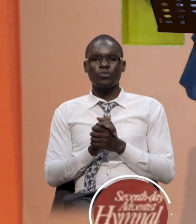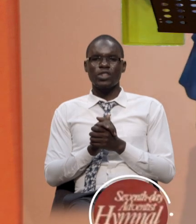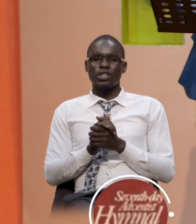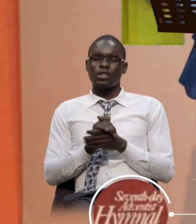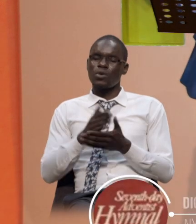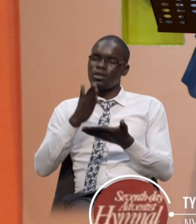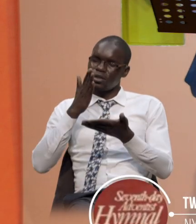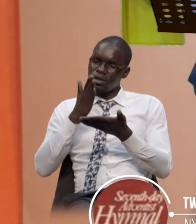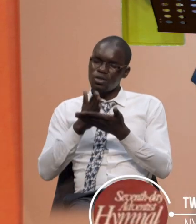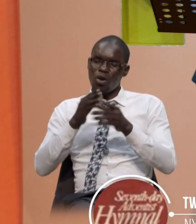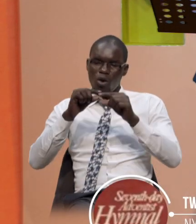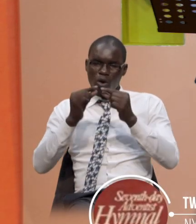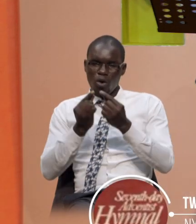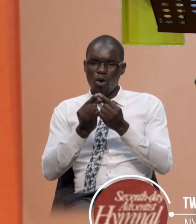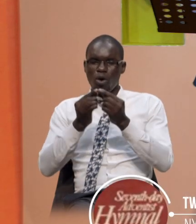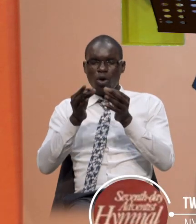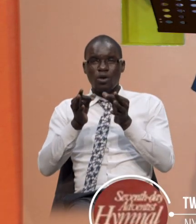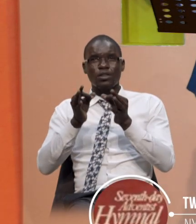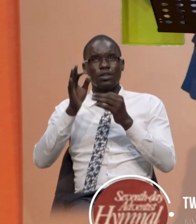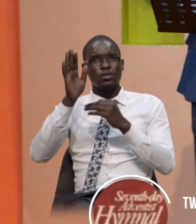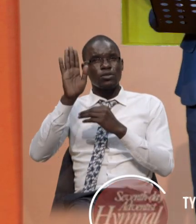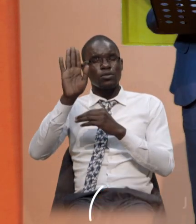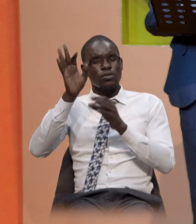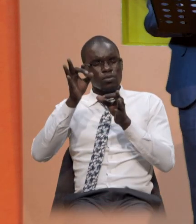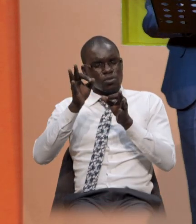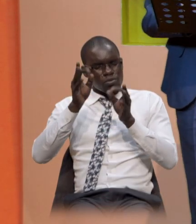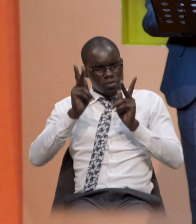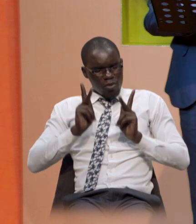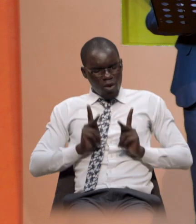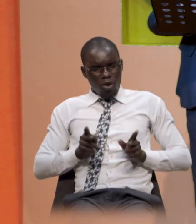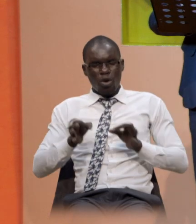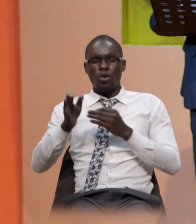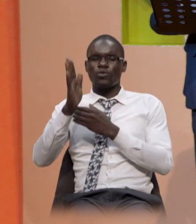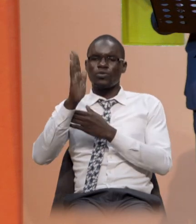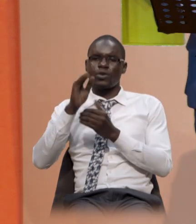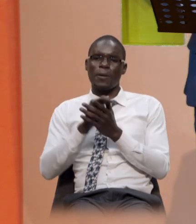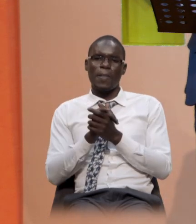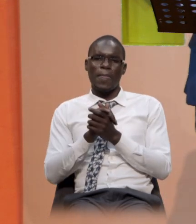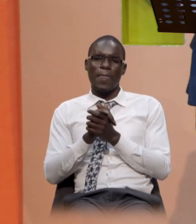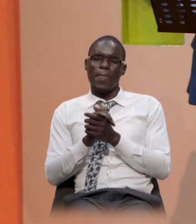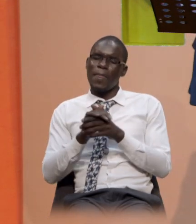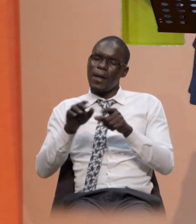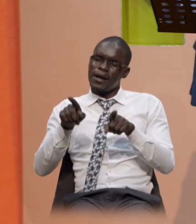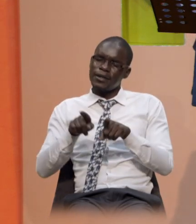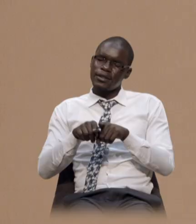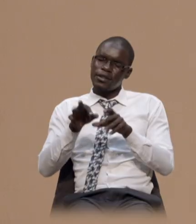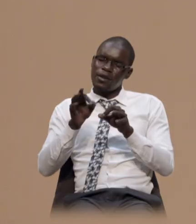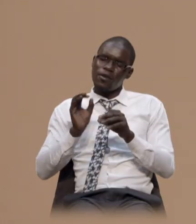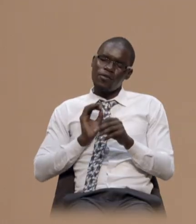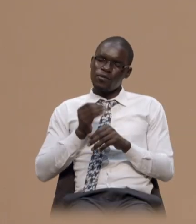juu. Kweli kundi dogo, watu wa Mungu. La